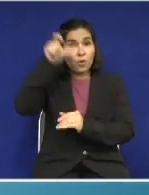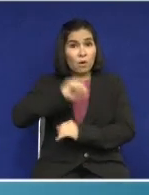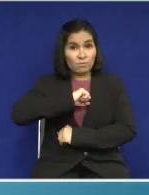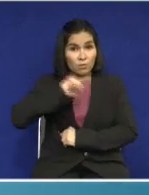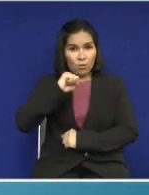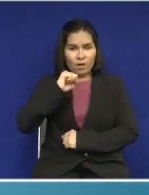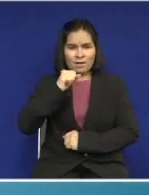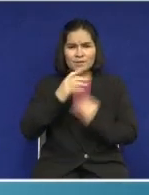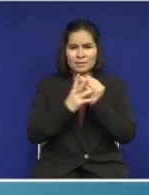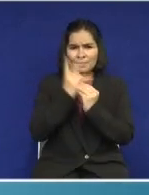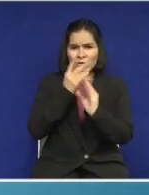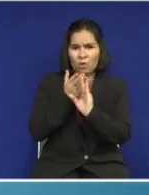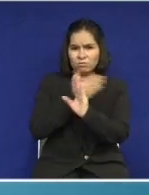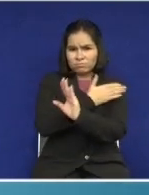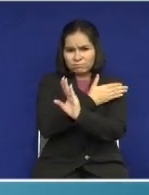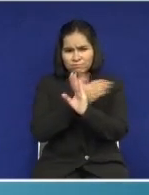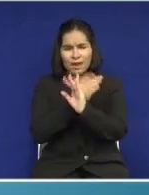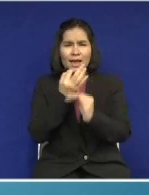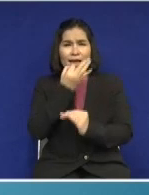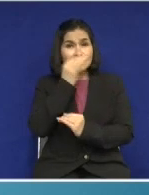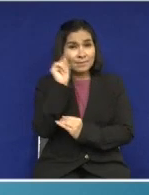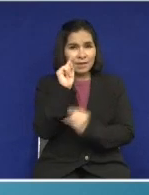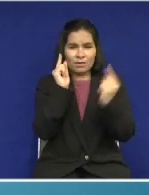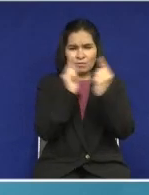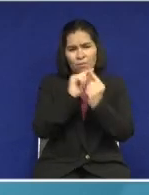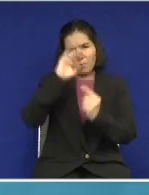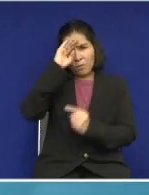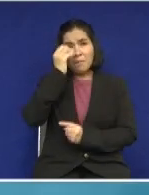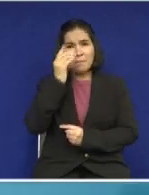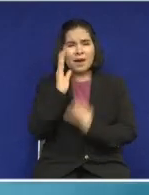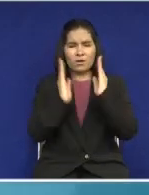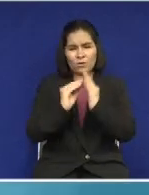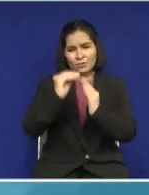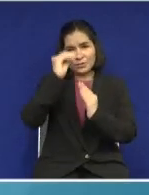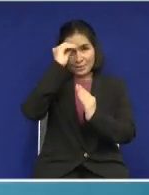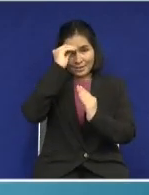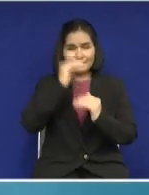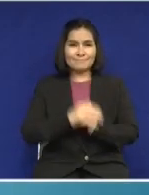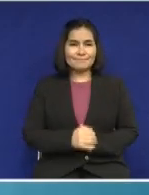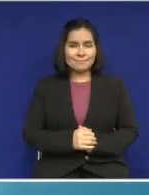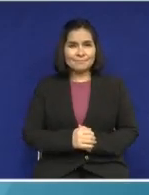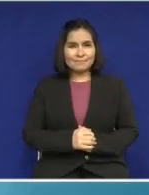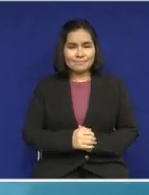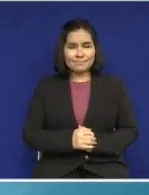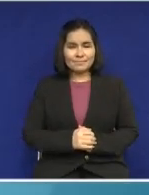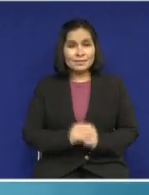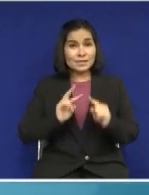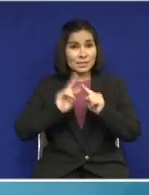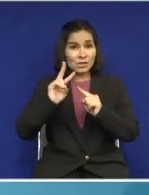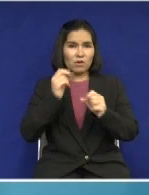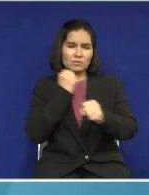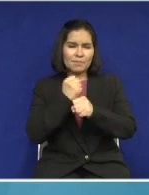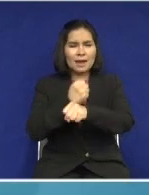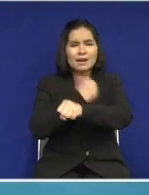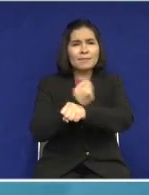ในช่วง2สัปดาห์ล่าสุดนะคะอาชีพที่เราพบมากที่สุดก็คือนักเรียนนักศึกษานะคะตามมาด้วยรับจ้างทั่ว